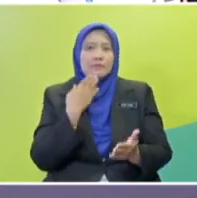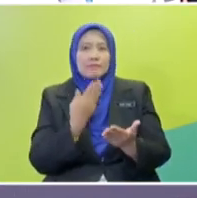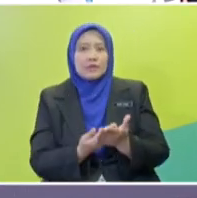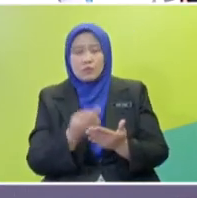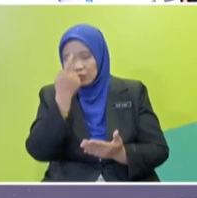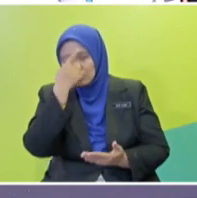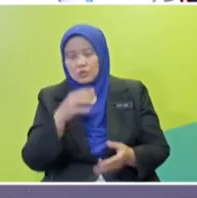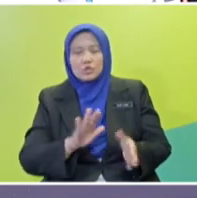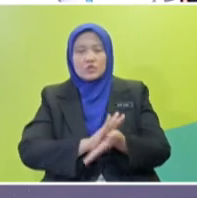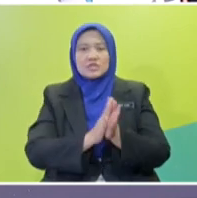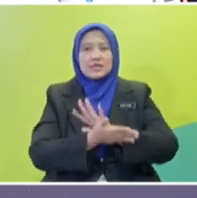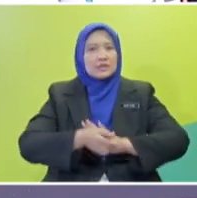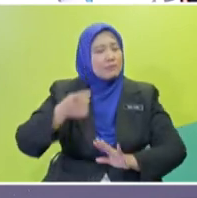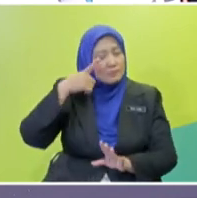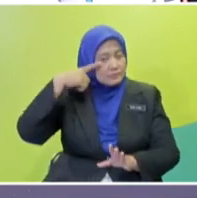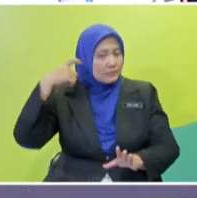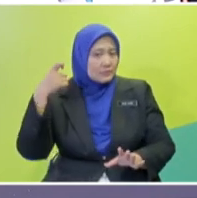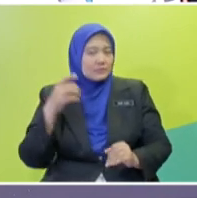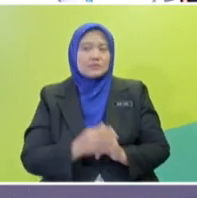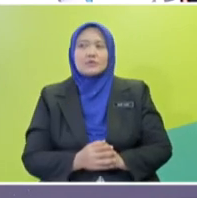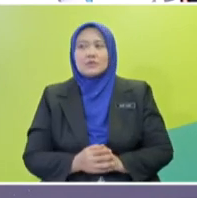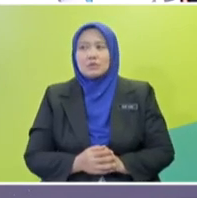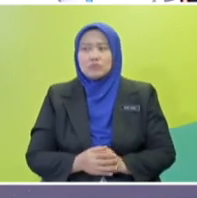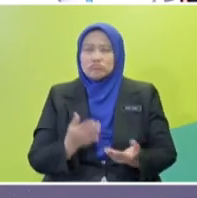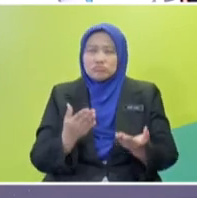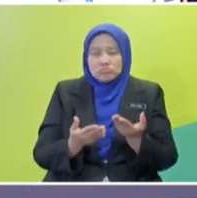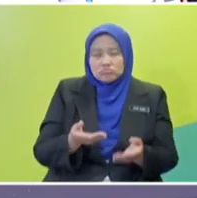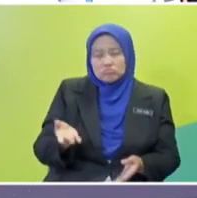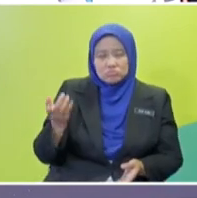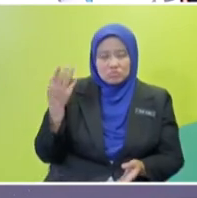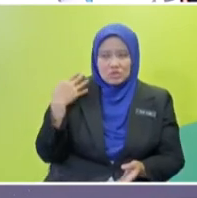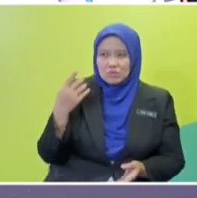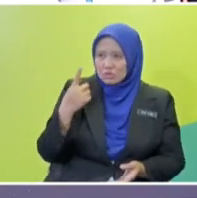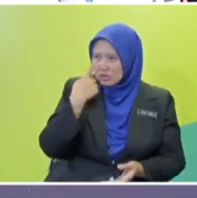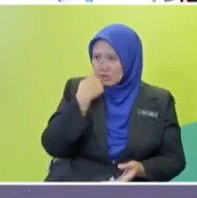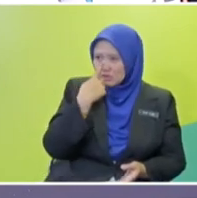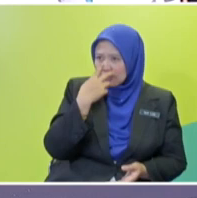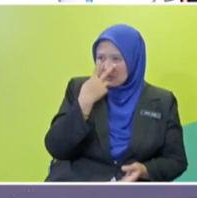masih tadi Mungkin bentuknya terlalu segiempat